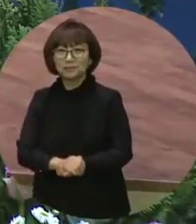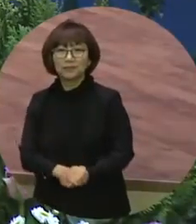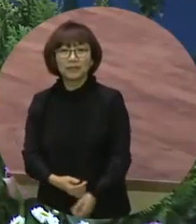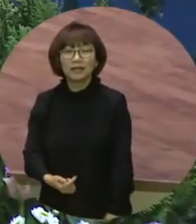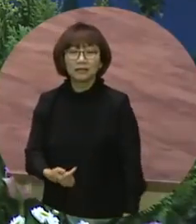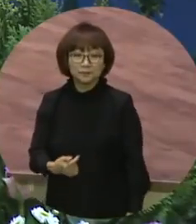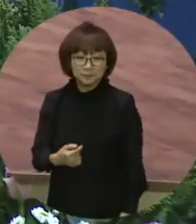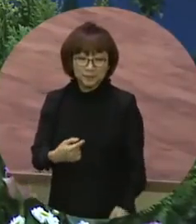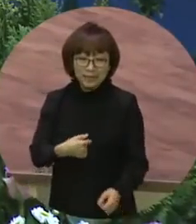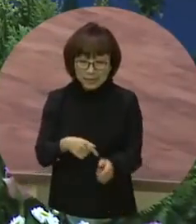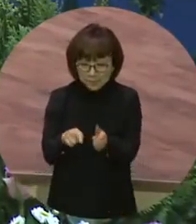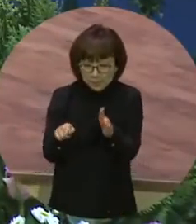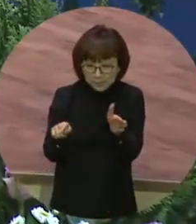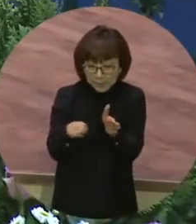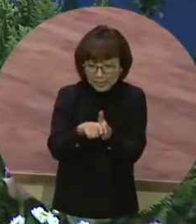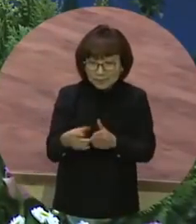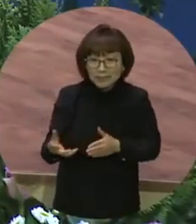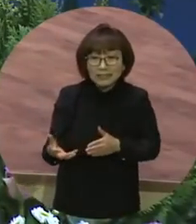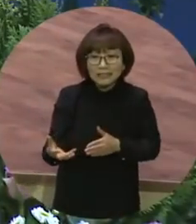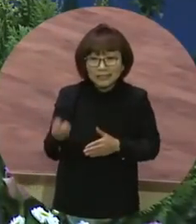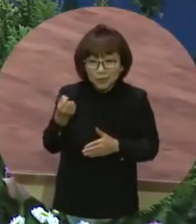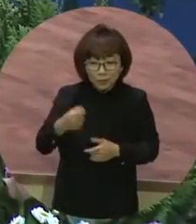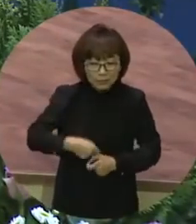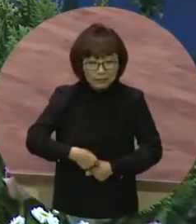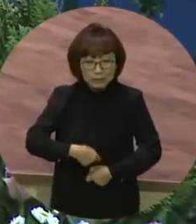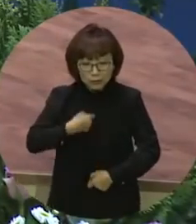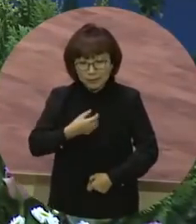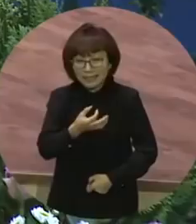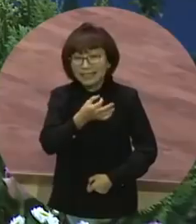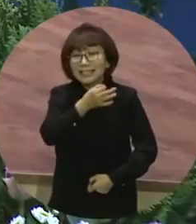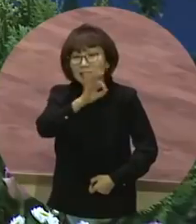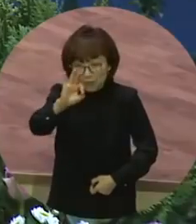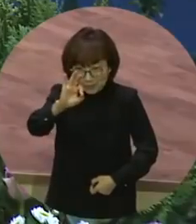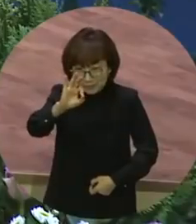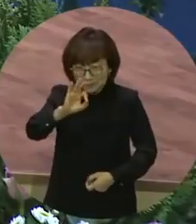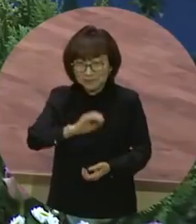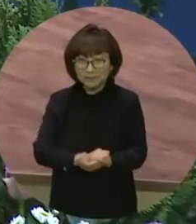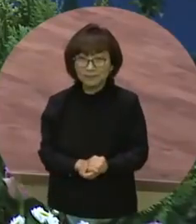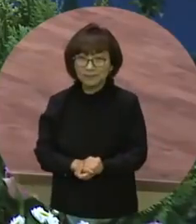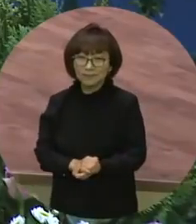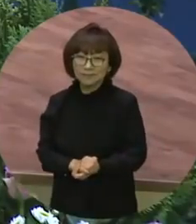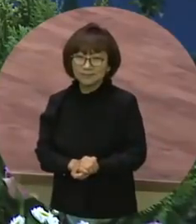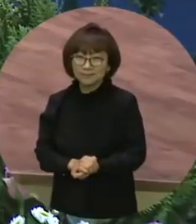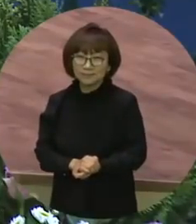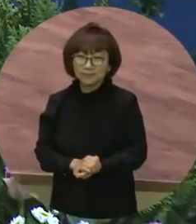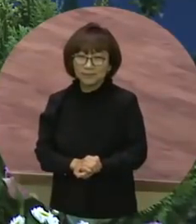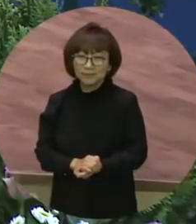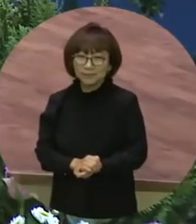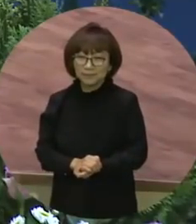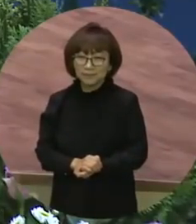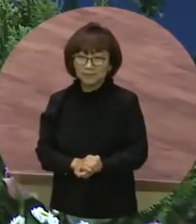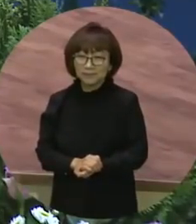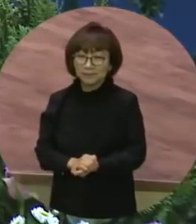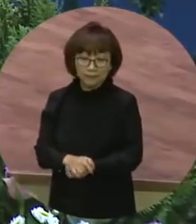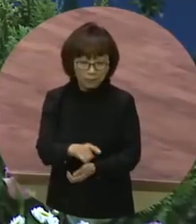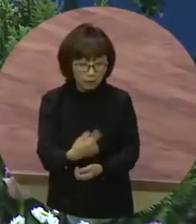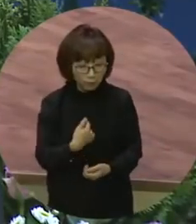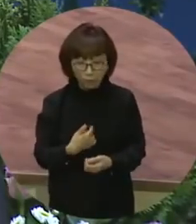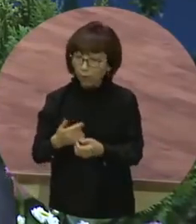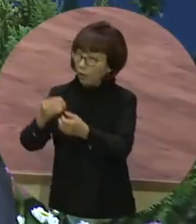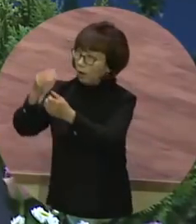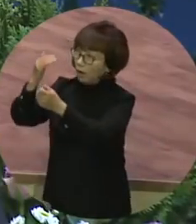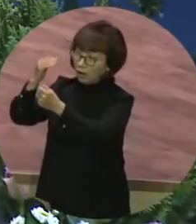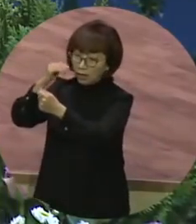이신칭의. 믿음으로 어렵다. 이것이 성경 최초로 언급된 부분이 여기가. 아브라함은 믿음으로 어렵다함을